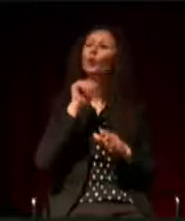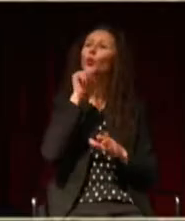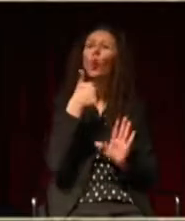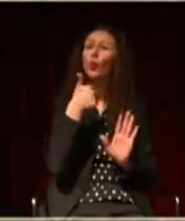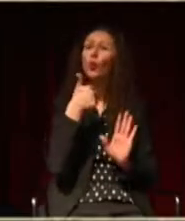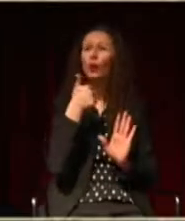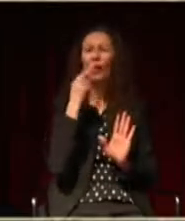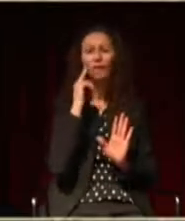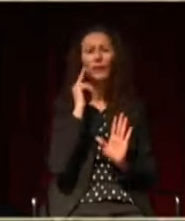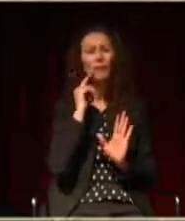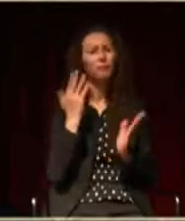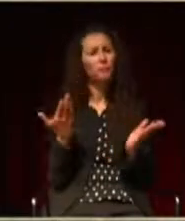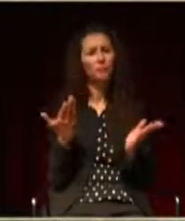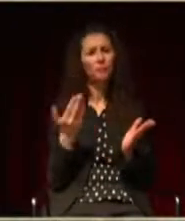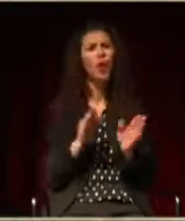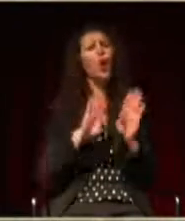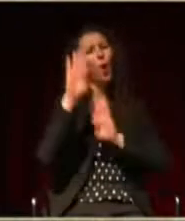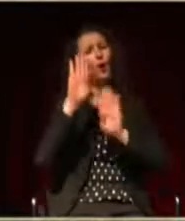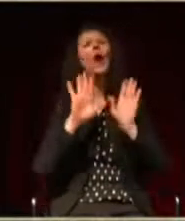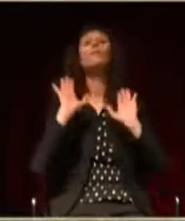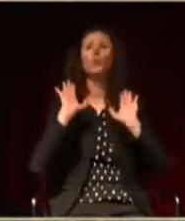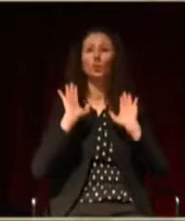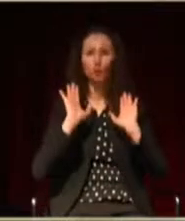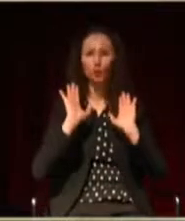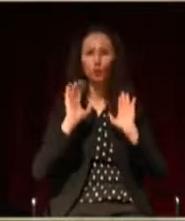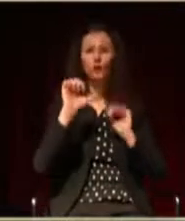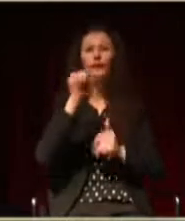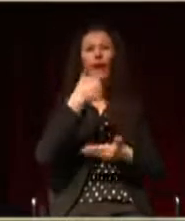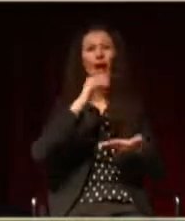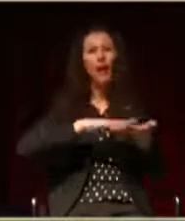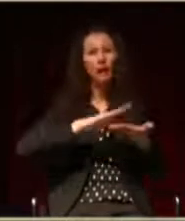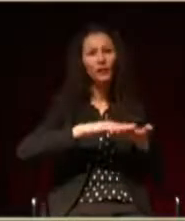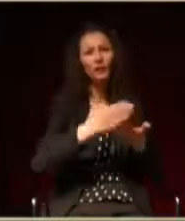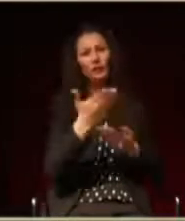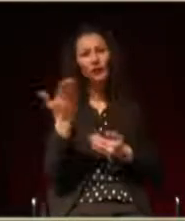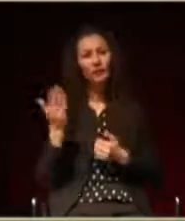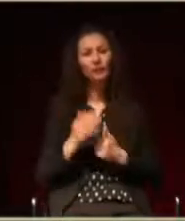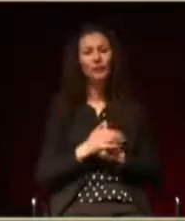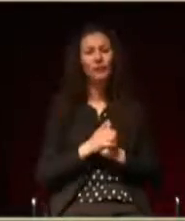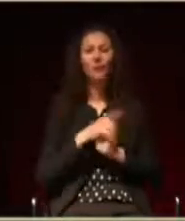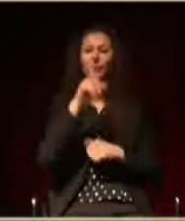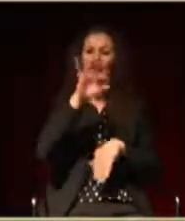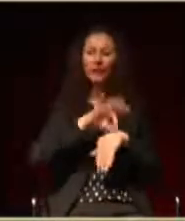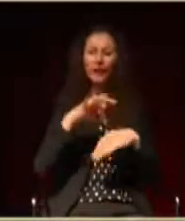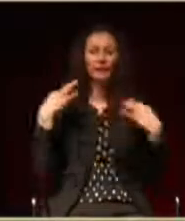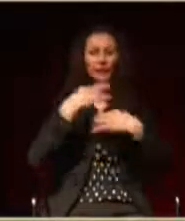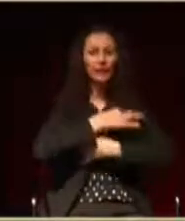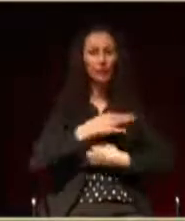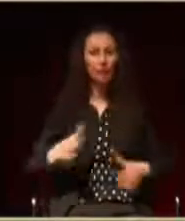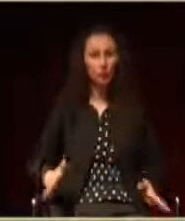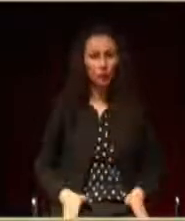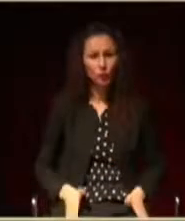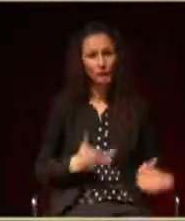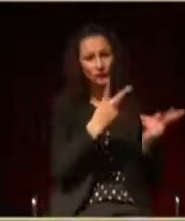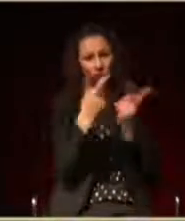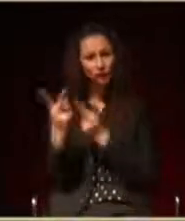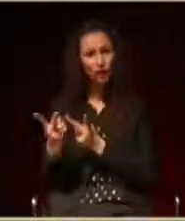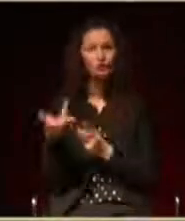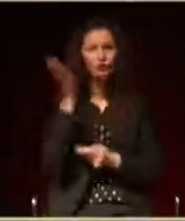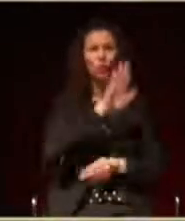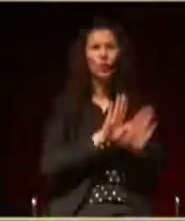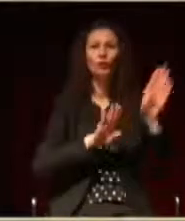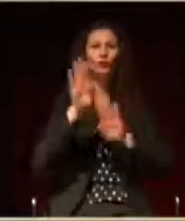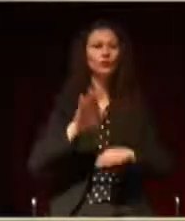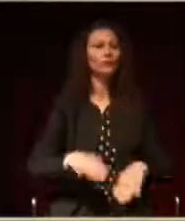maneviyattır. Gelmiş bir öneri. Oylamıyoruz. Değerli arkadaşlar, bir dakikalık saygı duruşuna davet ediyorum. Sonra da